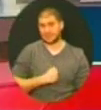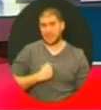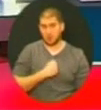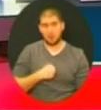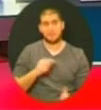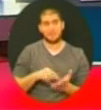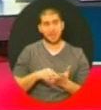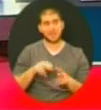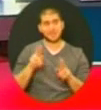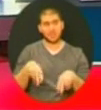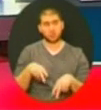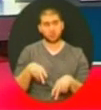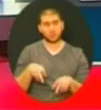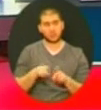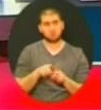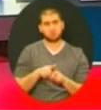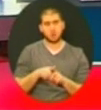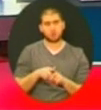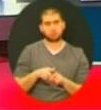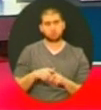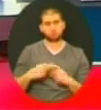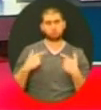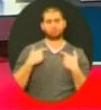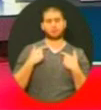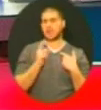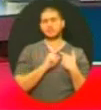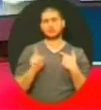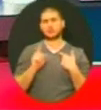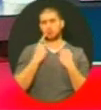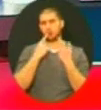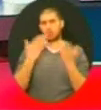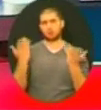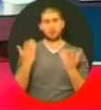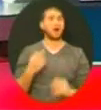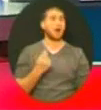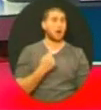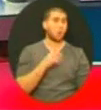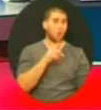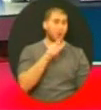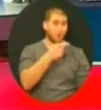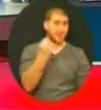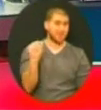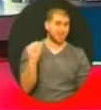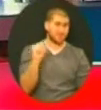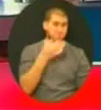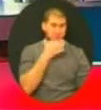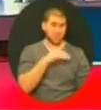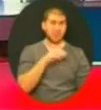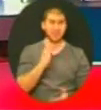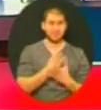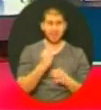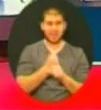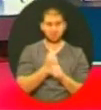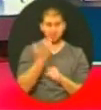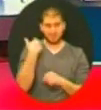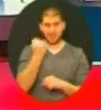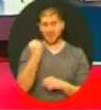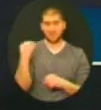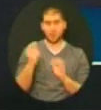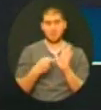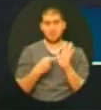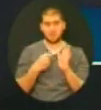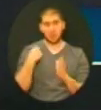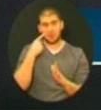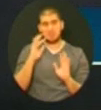הצער, משום שיש אמברגו, ואנחנו לא נפר את האמברגו. אנחנו לא, אולי הוא יפר, כמו שכבר עשו את זה, הפרו אותו מספר פעמים,